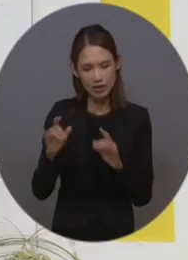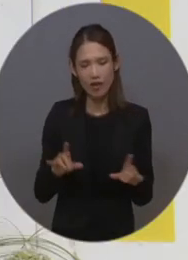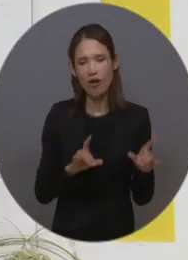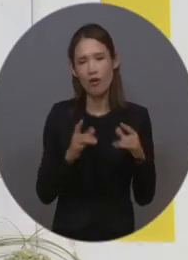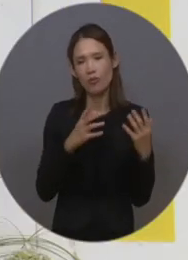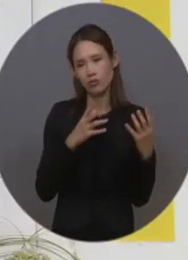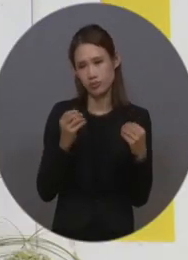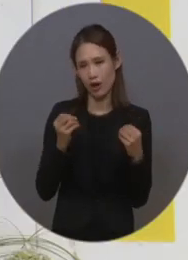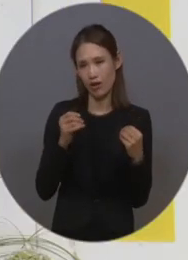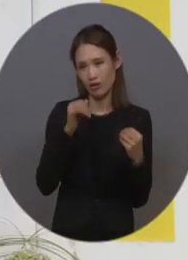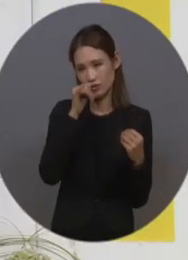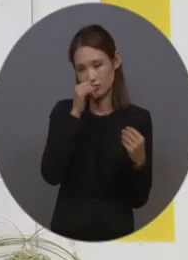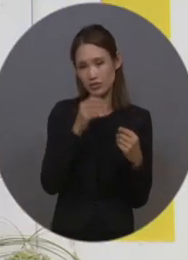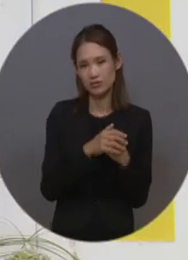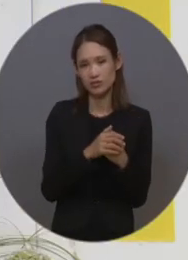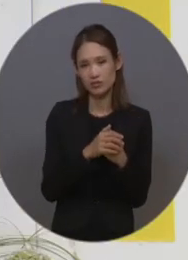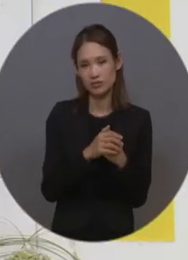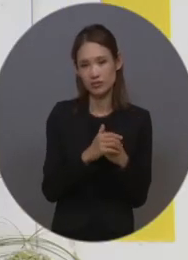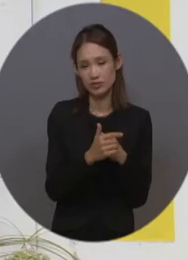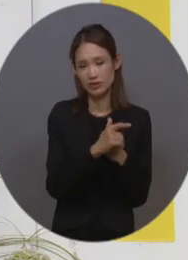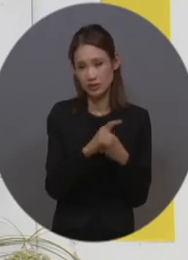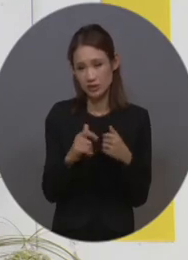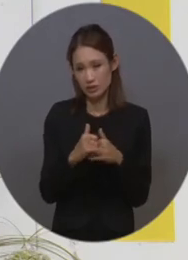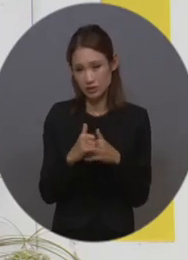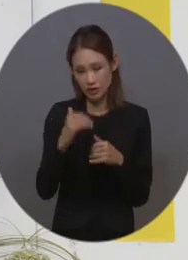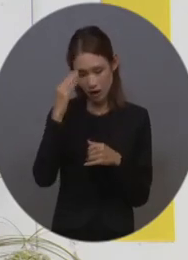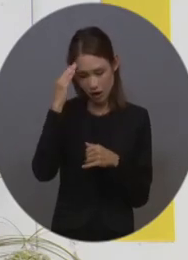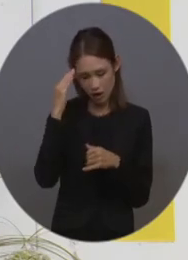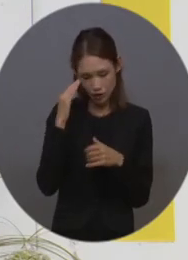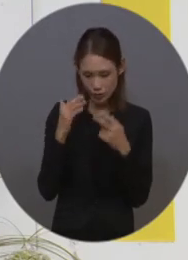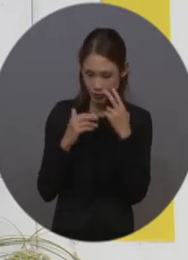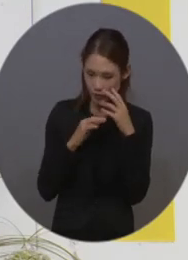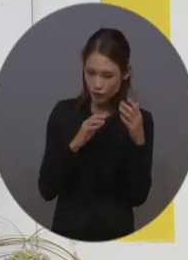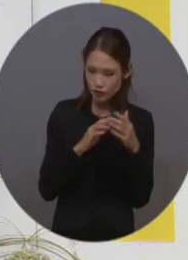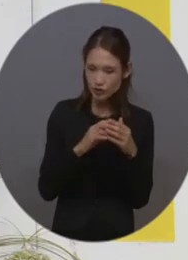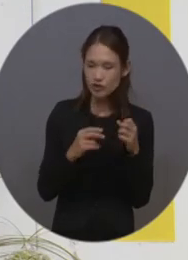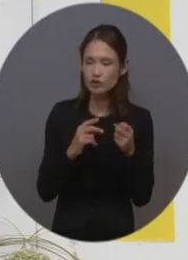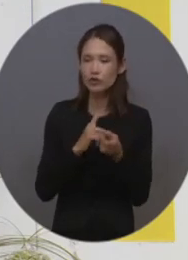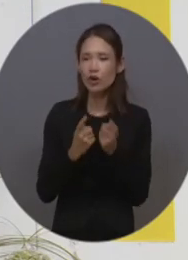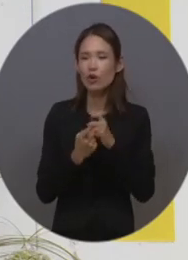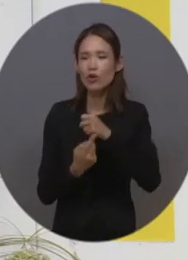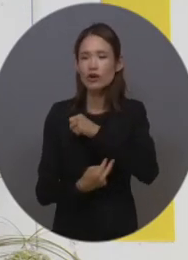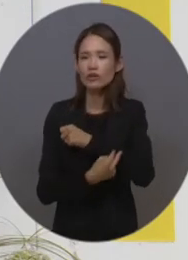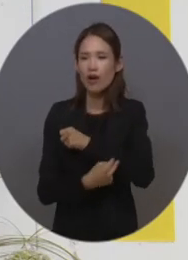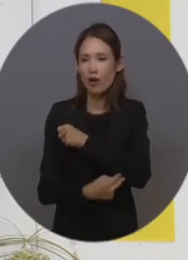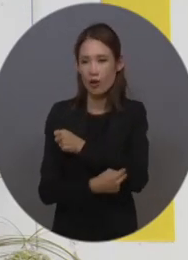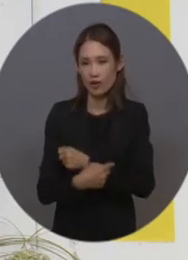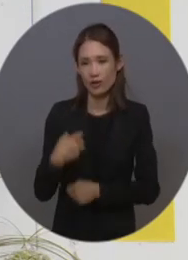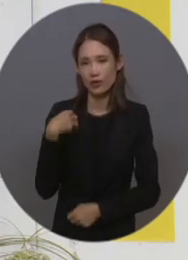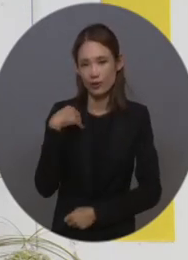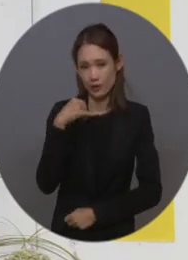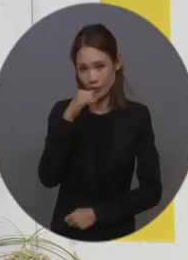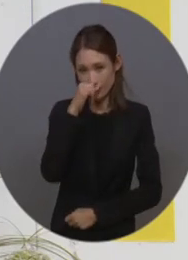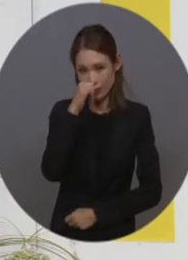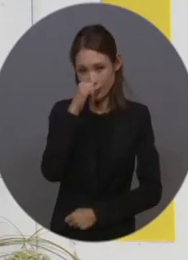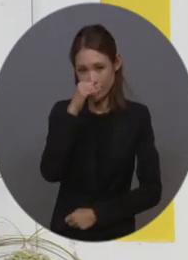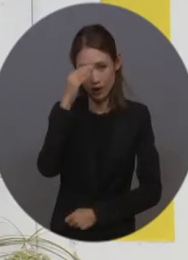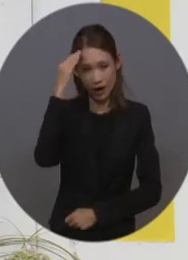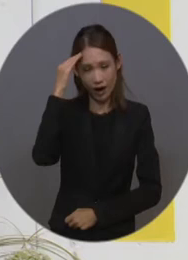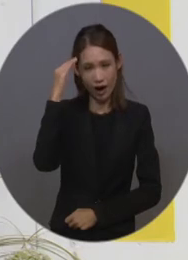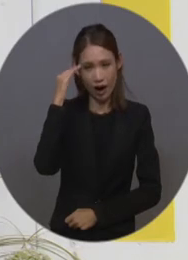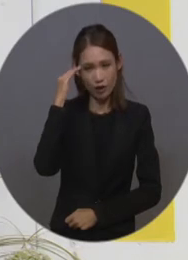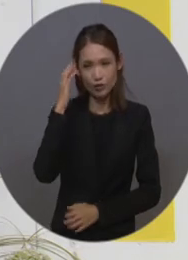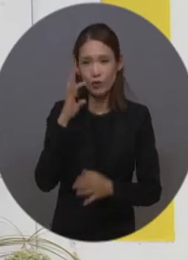네. 이제 그분들이 한국과 미국 간에 아주 가교 역할을 많이 하시는 것 같아요. 네. 이번에 한국계 국회의원이